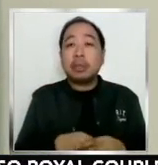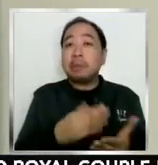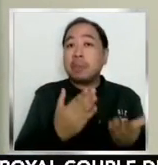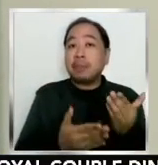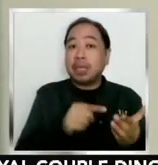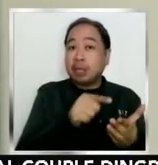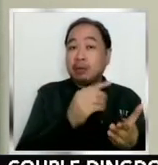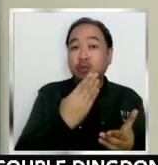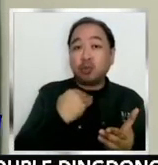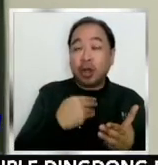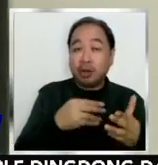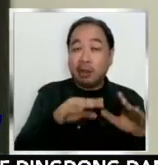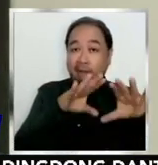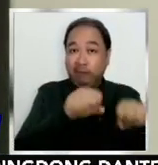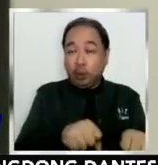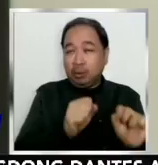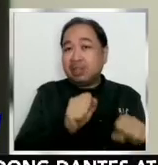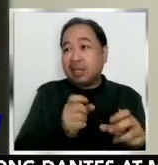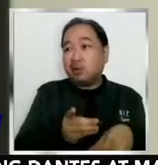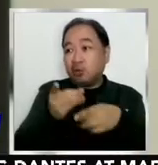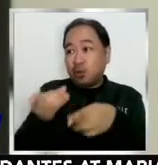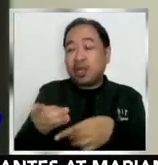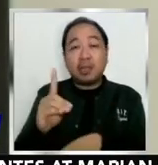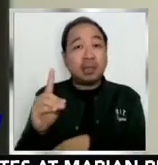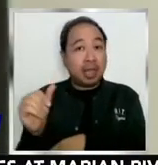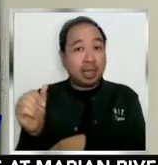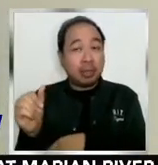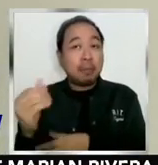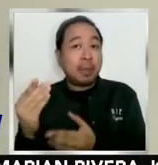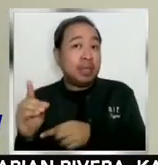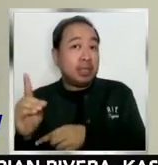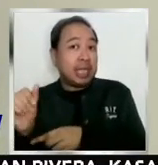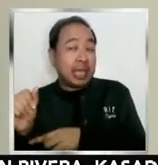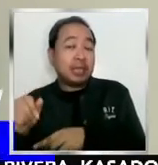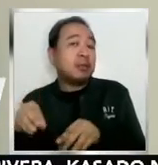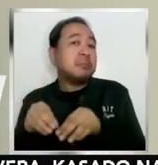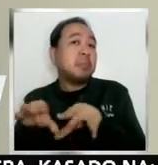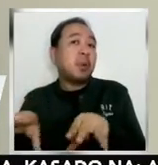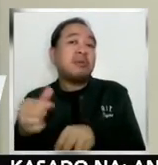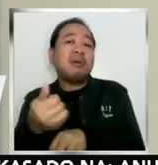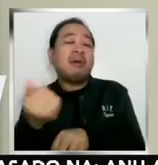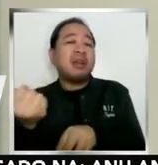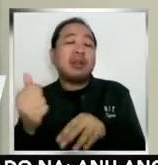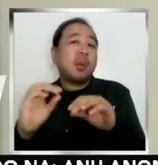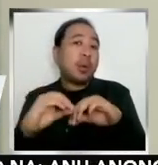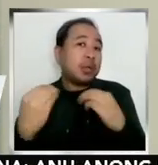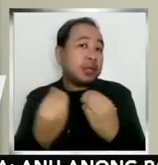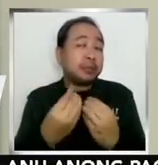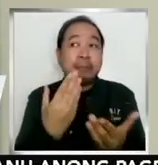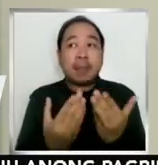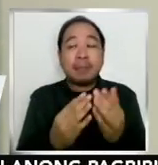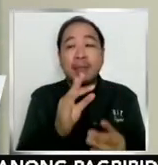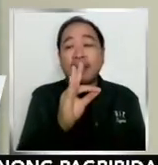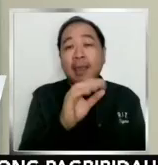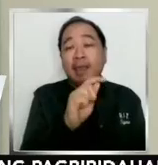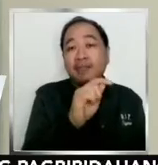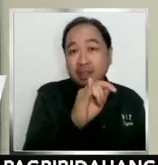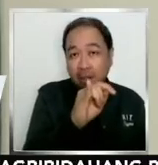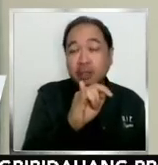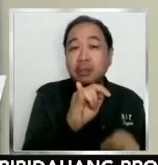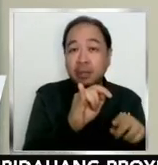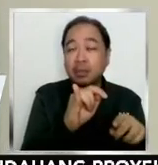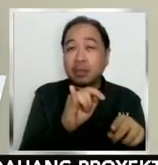Agriculture, from agriculture to other institution, maybe FTI, then from FTI going